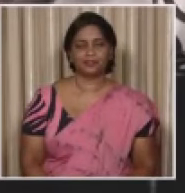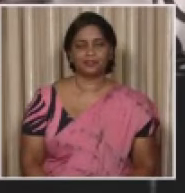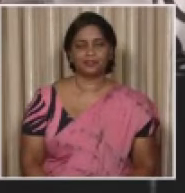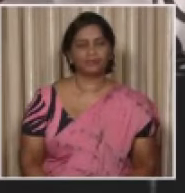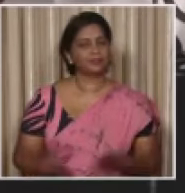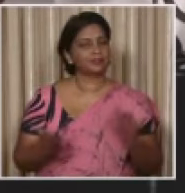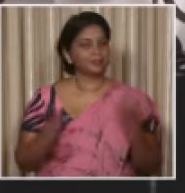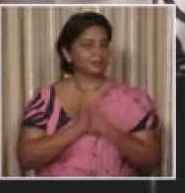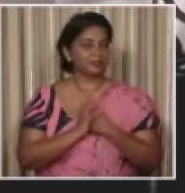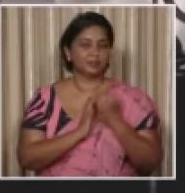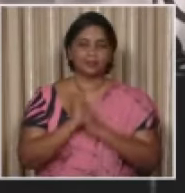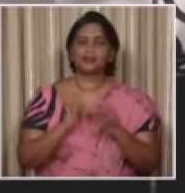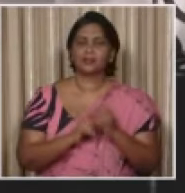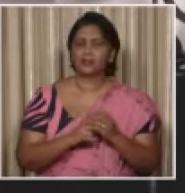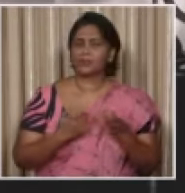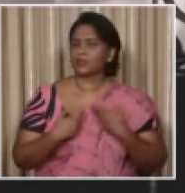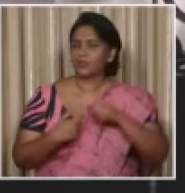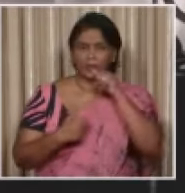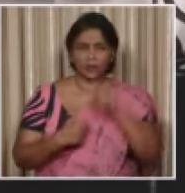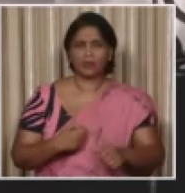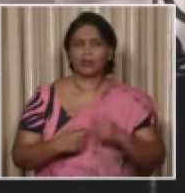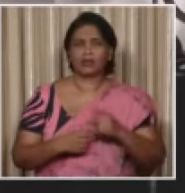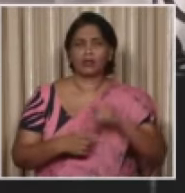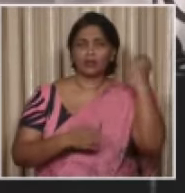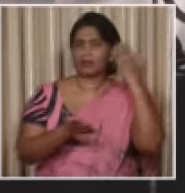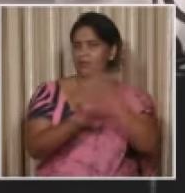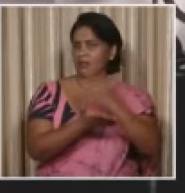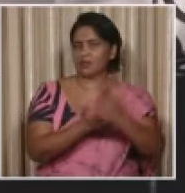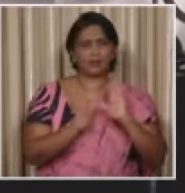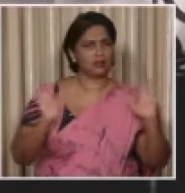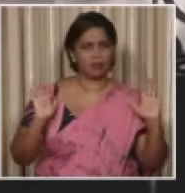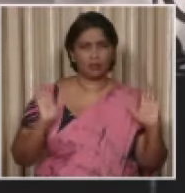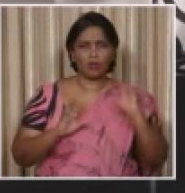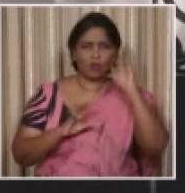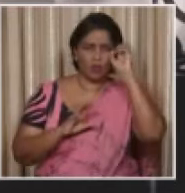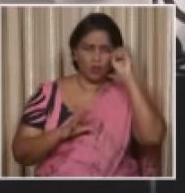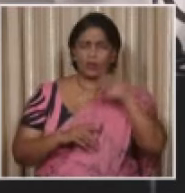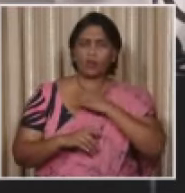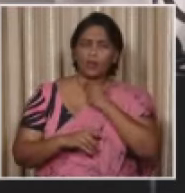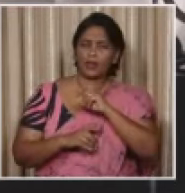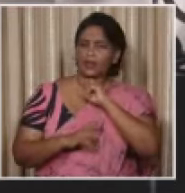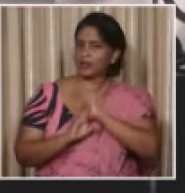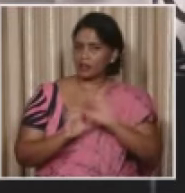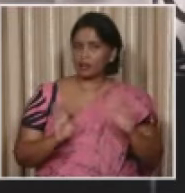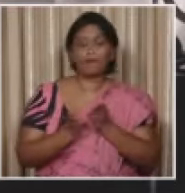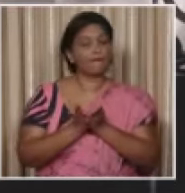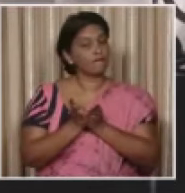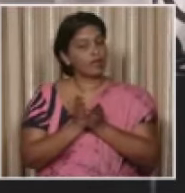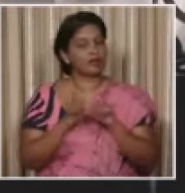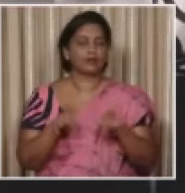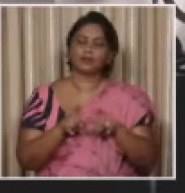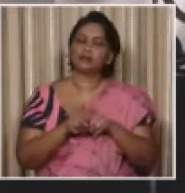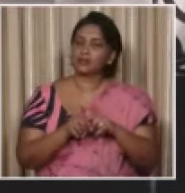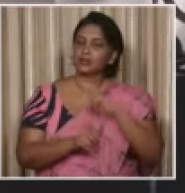गरु मूलासन मंत्री मम कवम कवर किसी के नी कथा बाधाकर उदय नगेट बुरा कैगा विनयानकूल